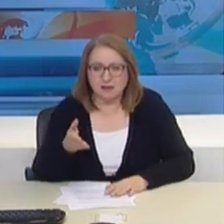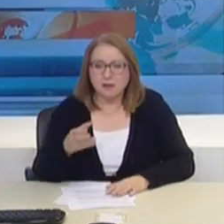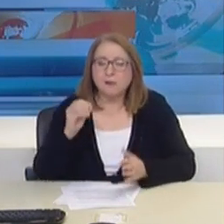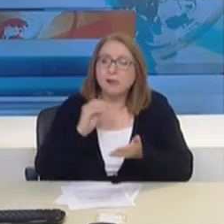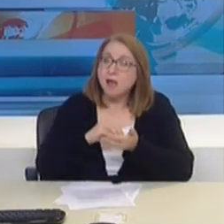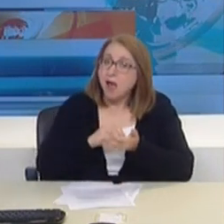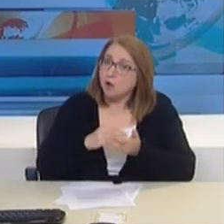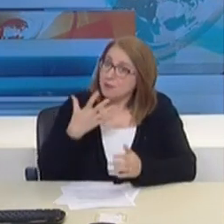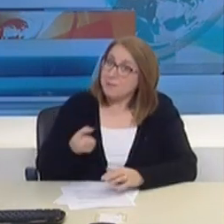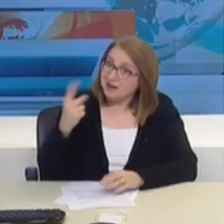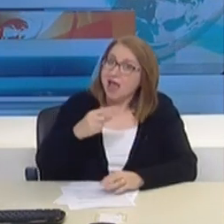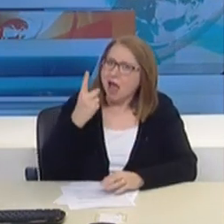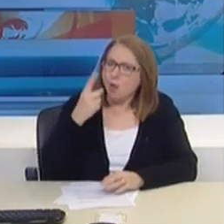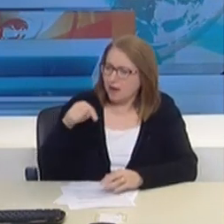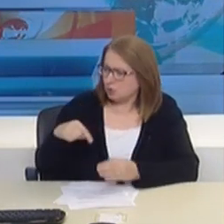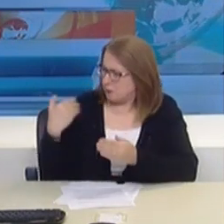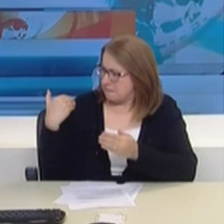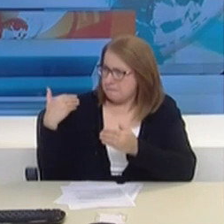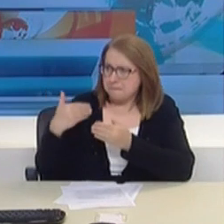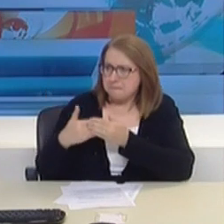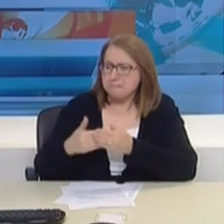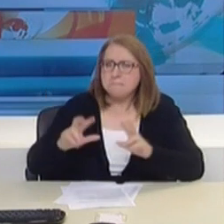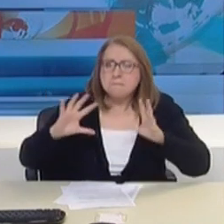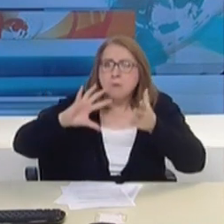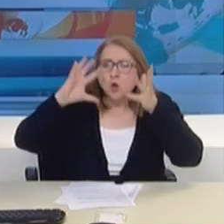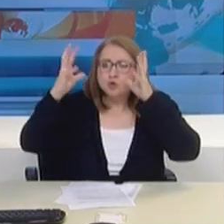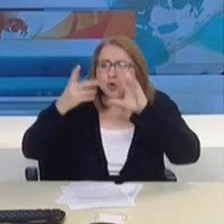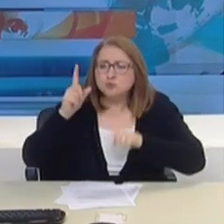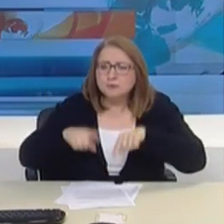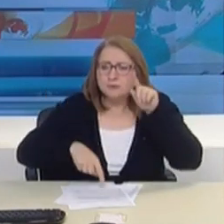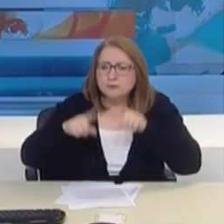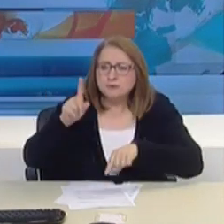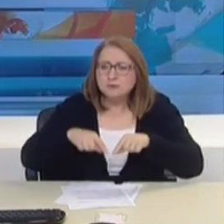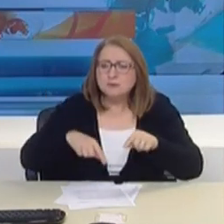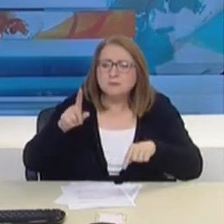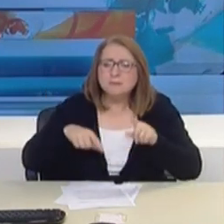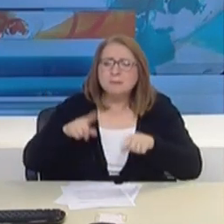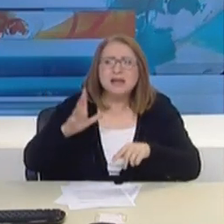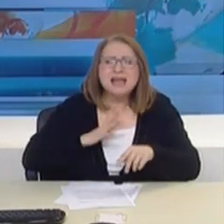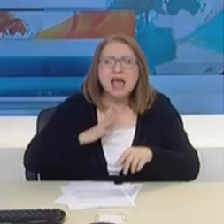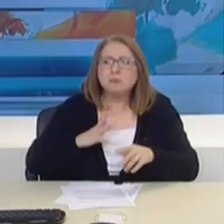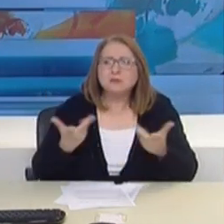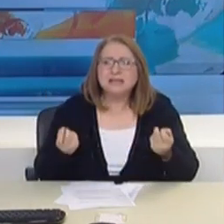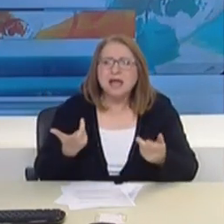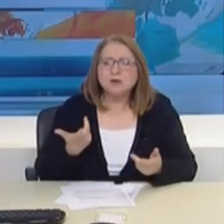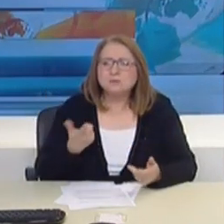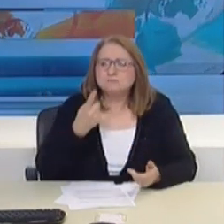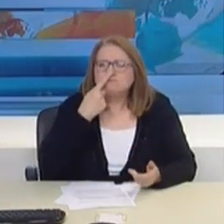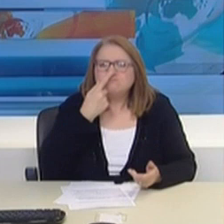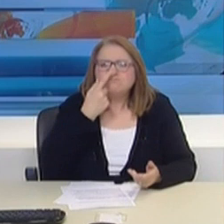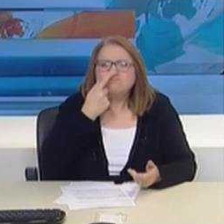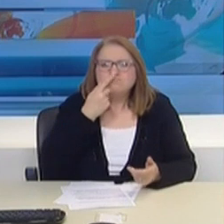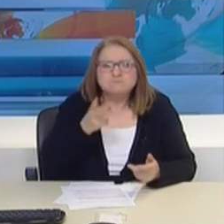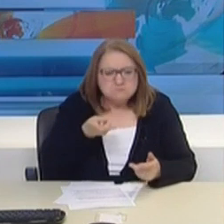τις τελευταίες λίγες μέρες στην παγκόσμια βιβλιογραφία, ότι κάποιοι άνθρωποι εμφανίζουν ανοσμία. Δηλαδή δεν μπορούν να μυρίσουν